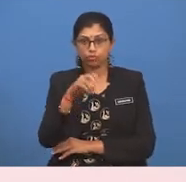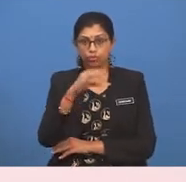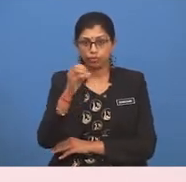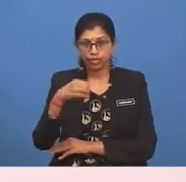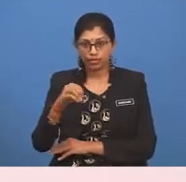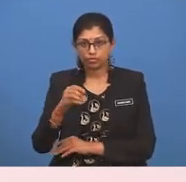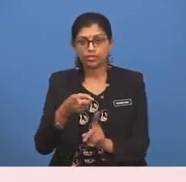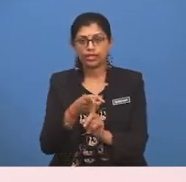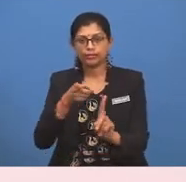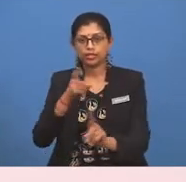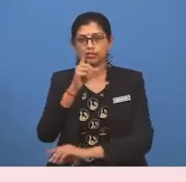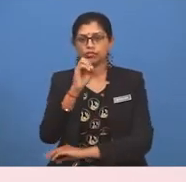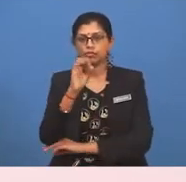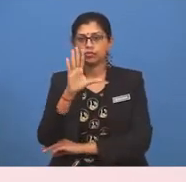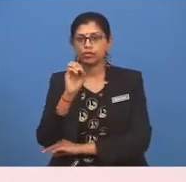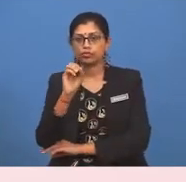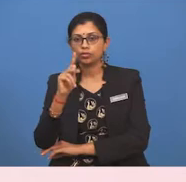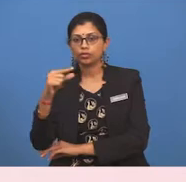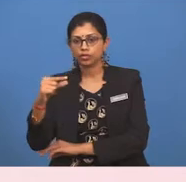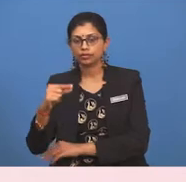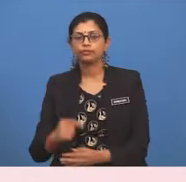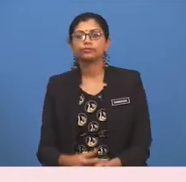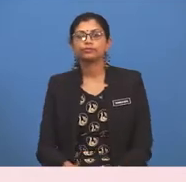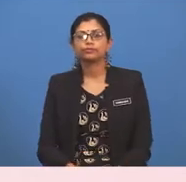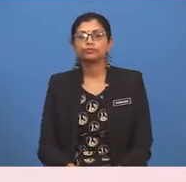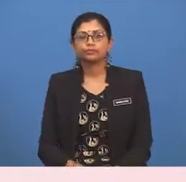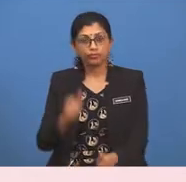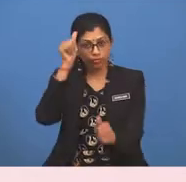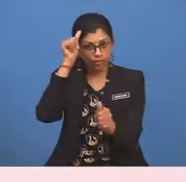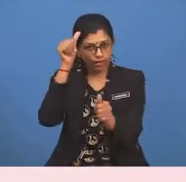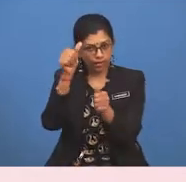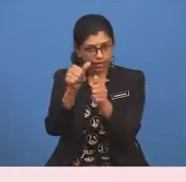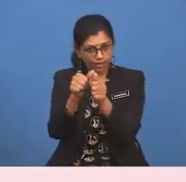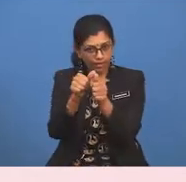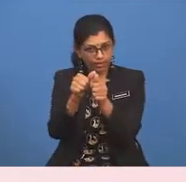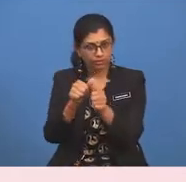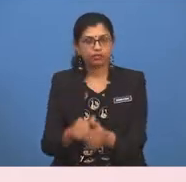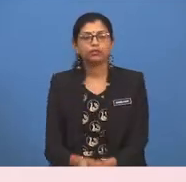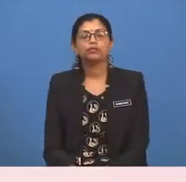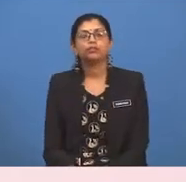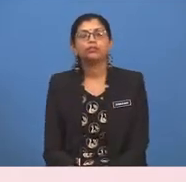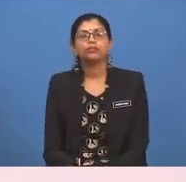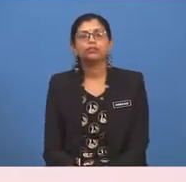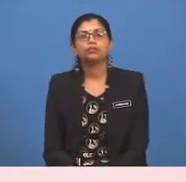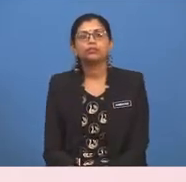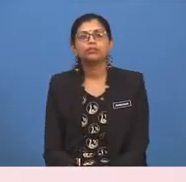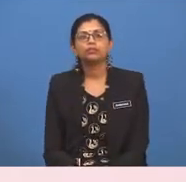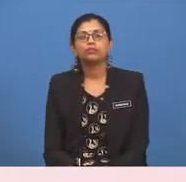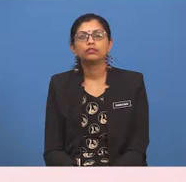1,050 kilogram. Ingat, di sini, daripada membawa maksud